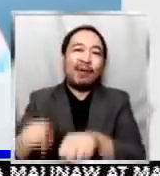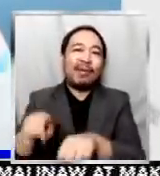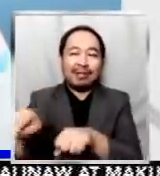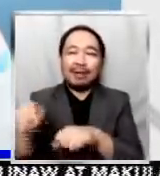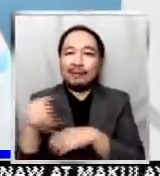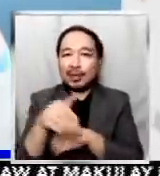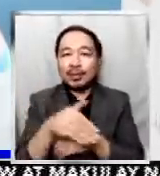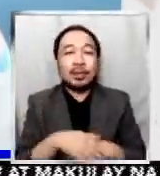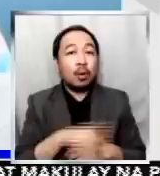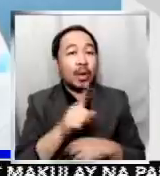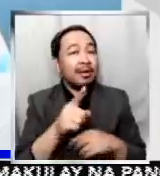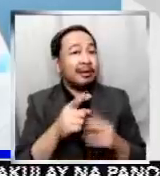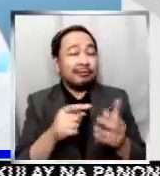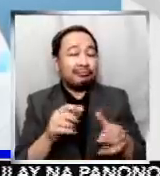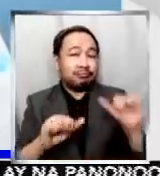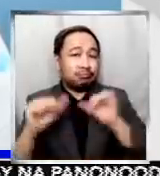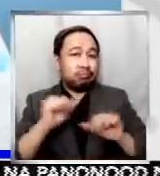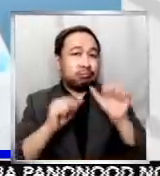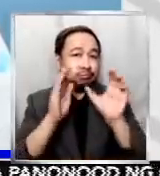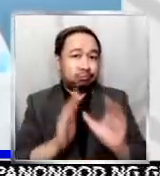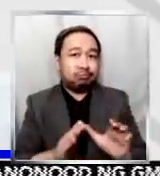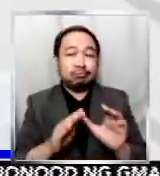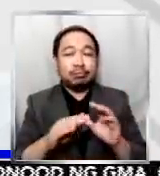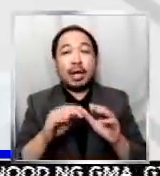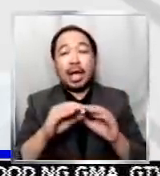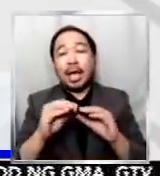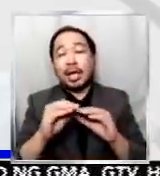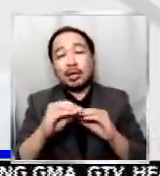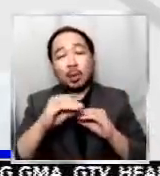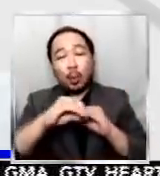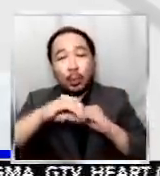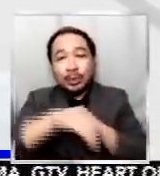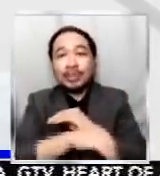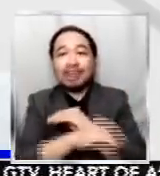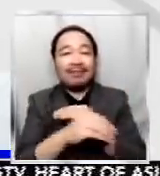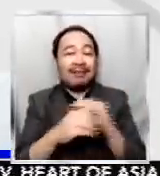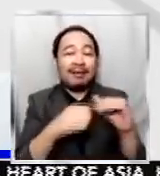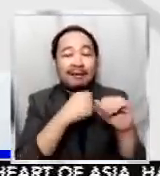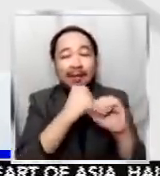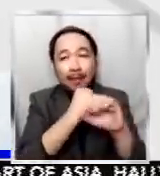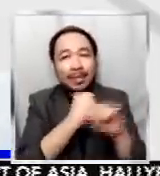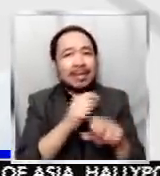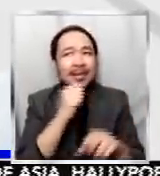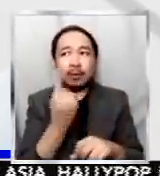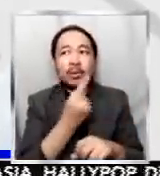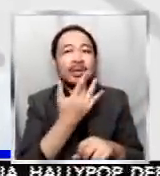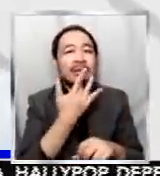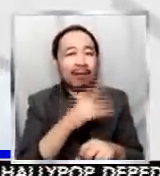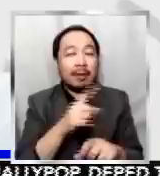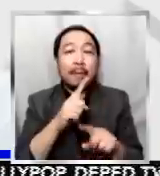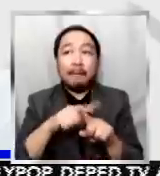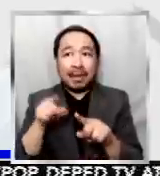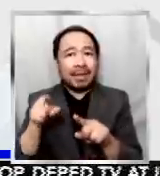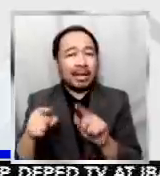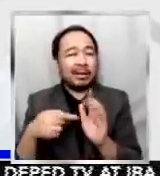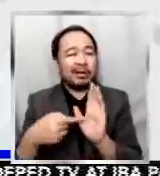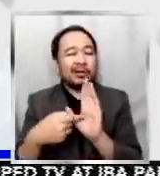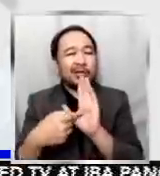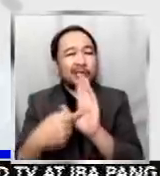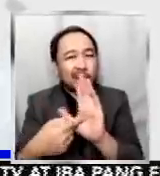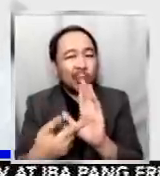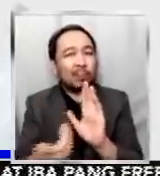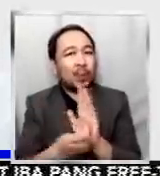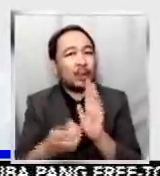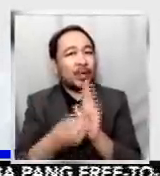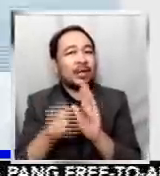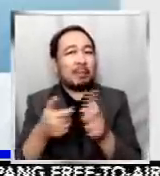specialist at oceana campaigner na si Giovanni De Jesus, hindi lang swerte kung hindi indikasyon din daw ang dambuhalang lapu-lapu sa